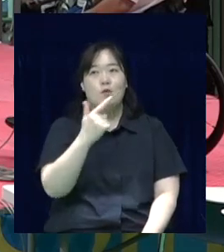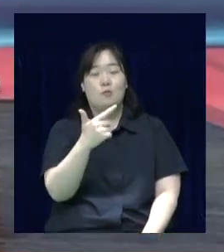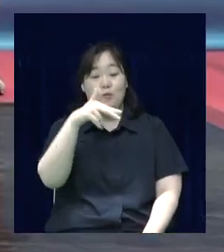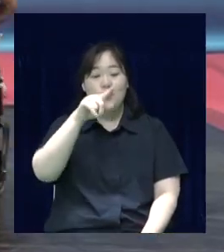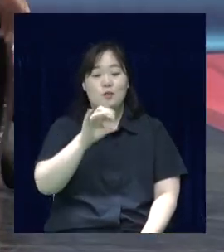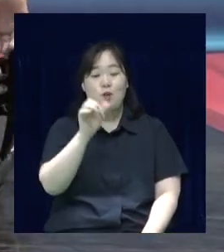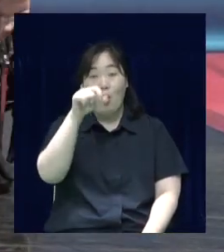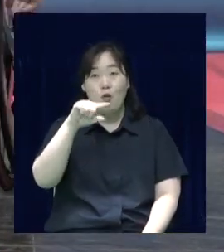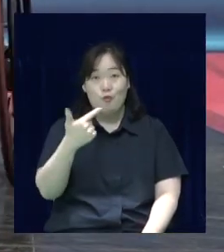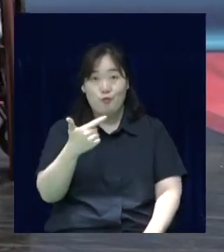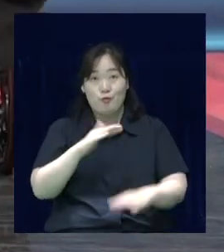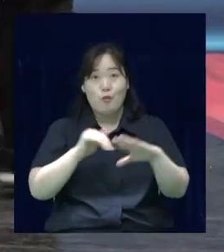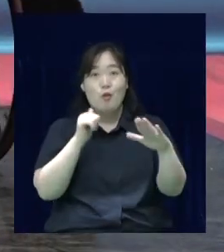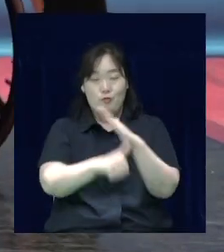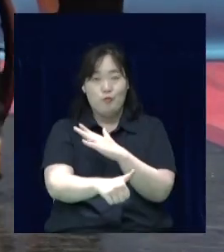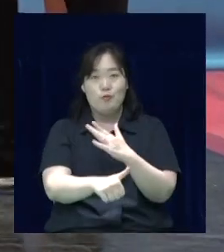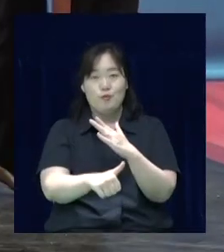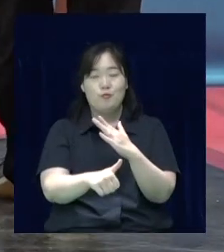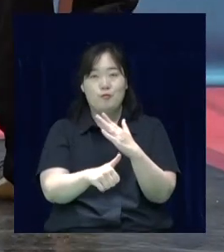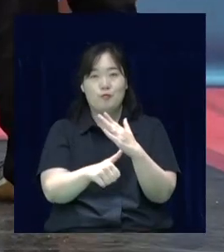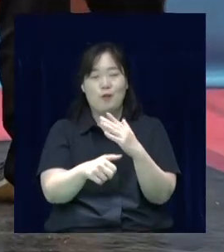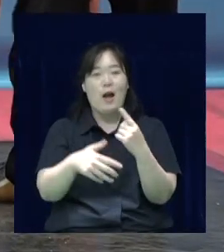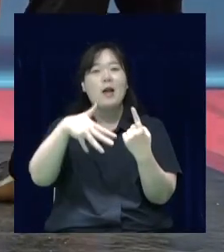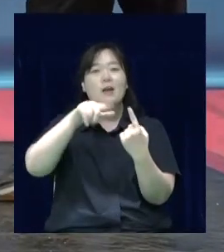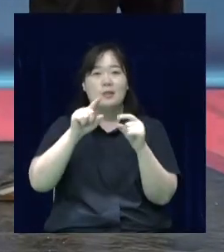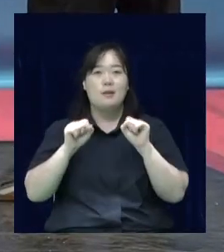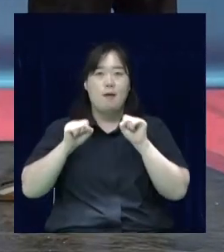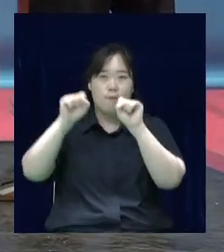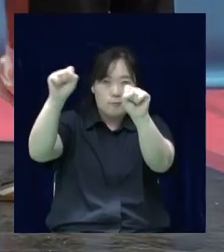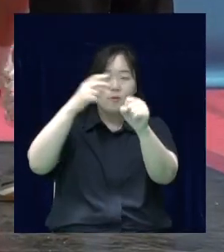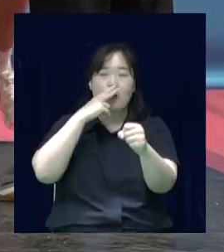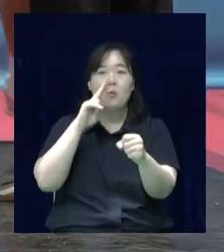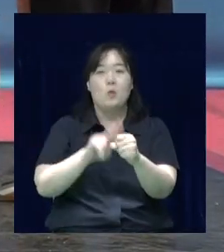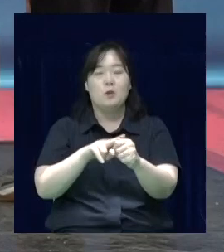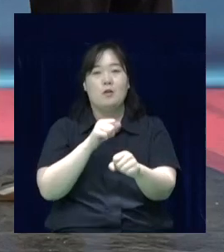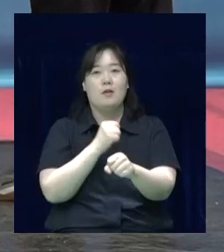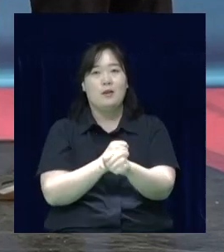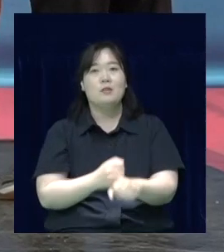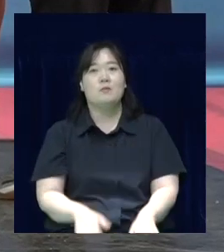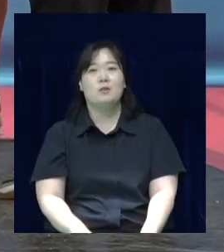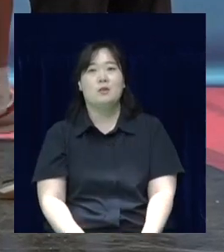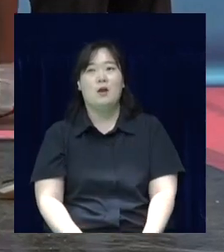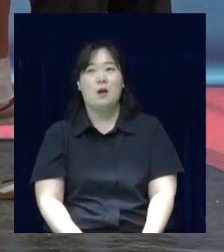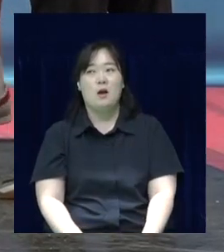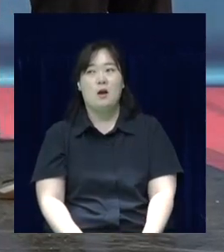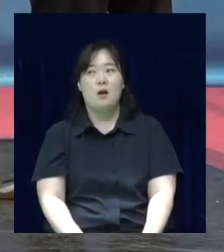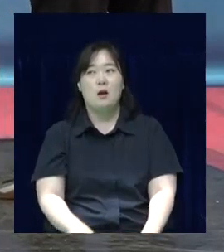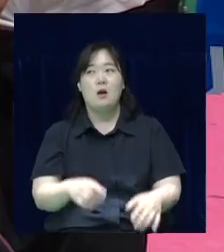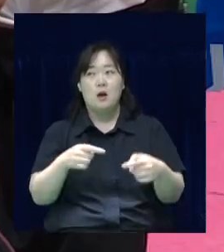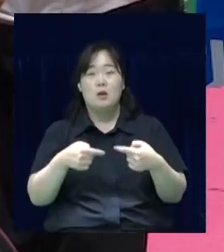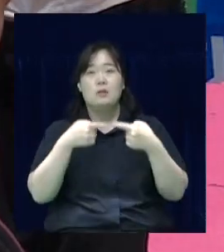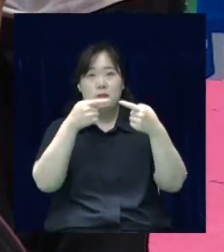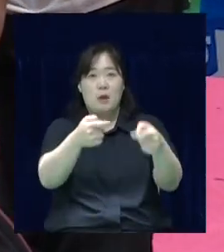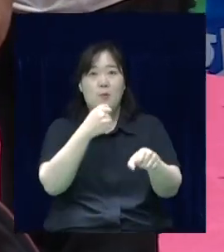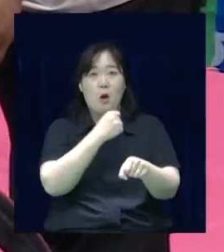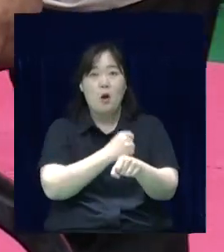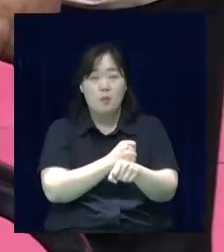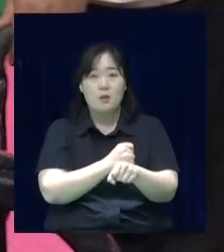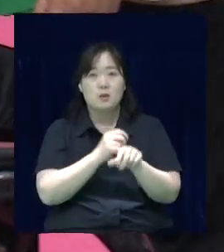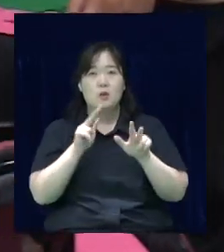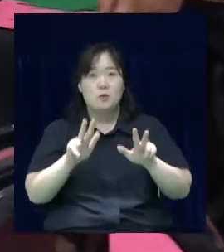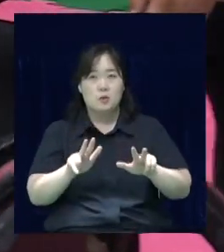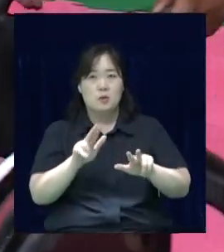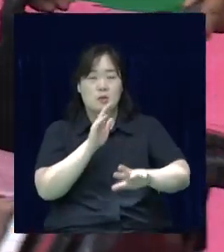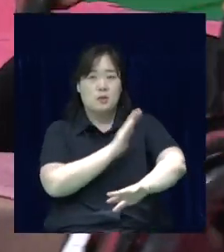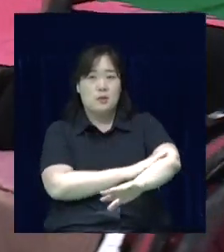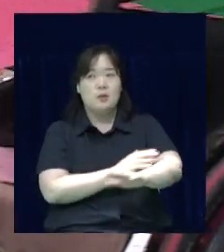선수가 이제 웨이트리프팅을 또 이어가겠습니다. 그 문정훈 선수가 지금 출전하면서 양팔을 지금